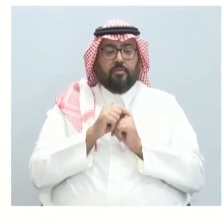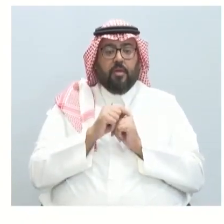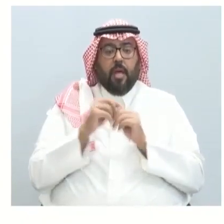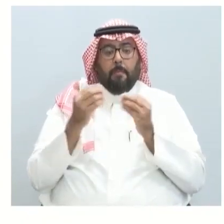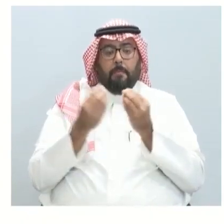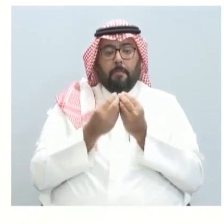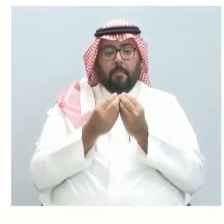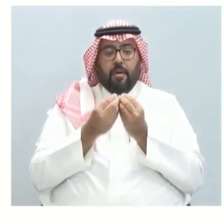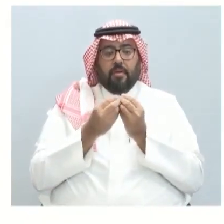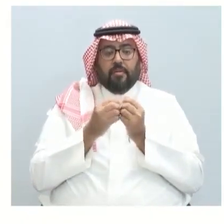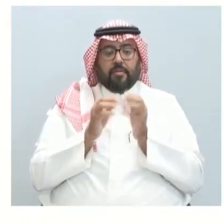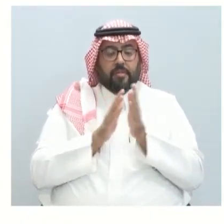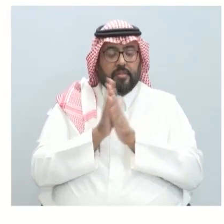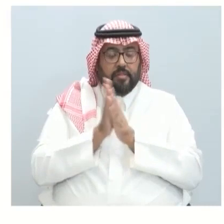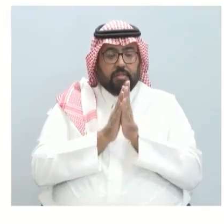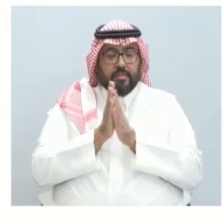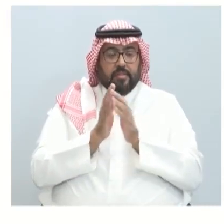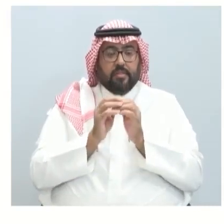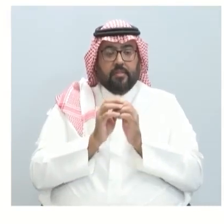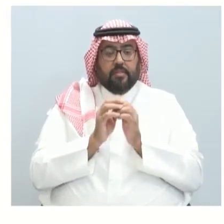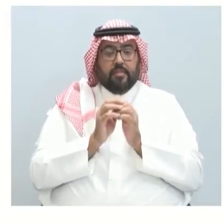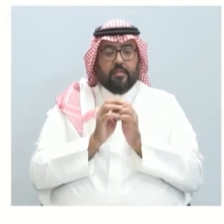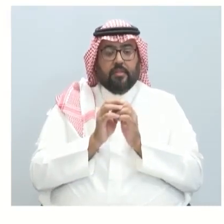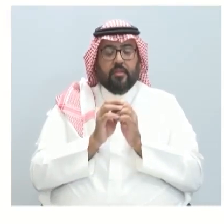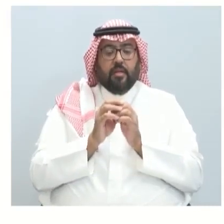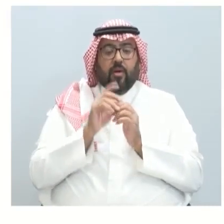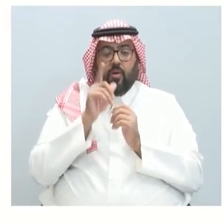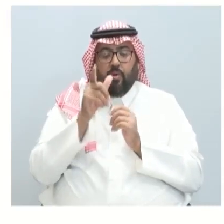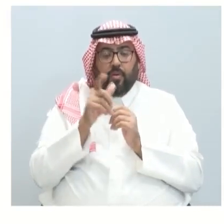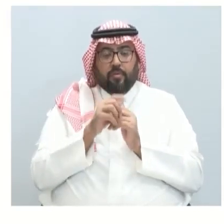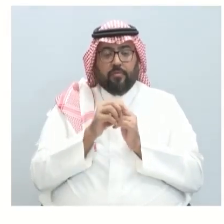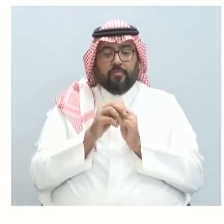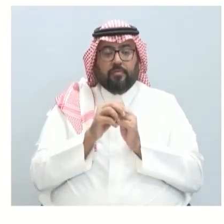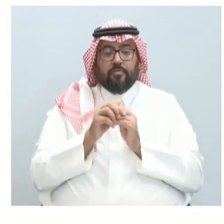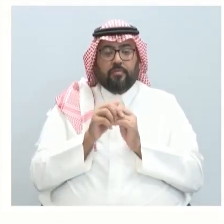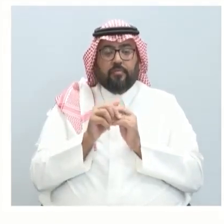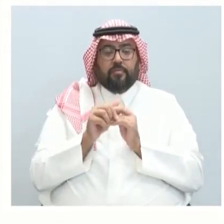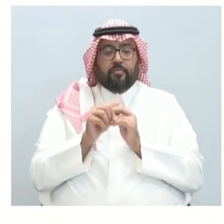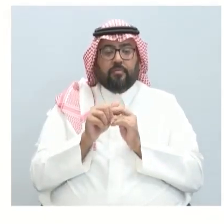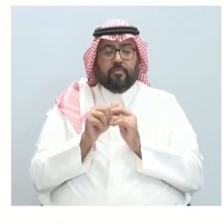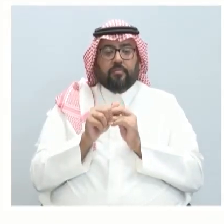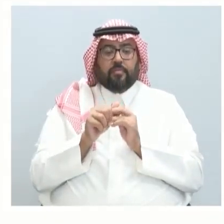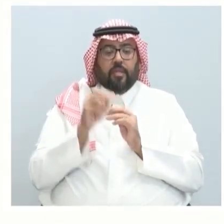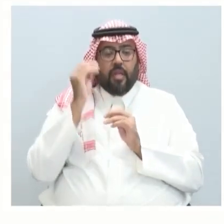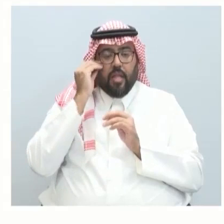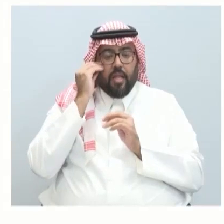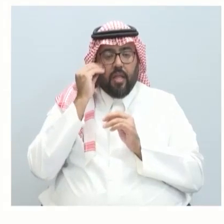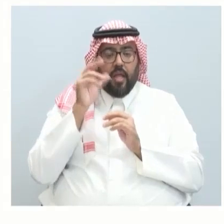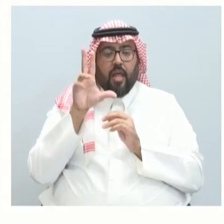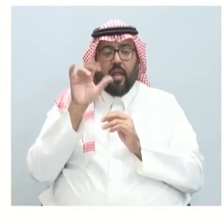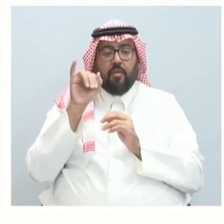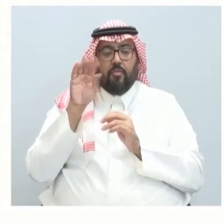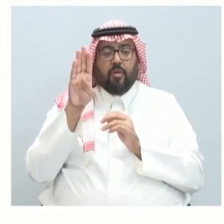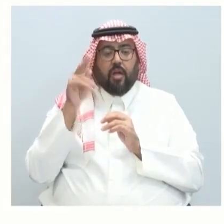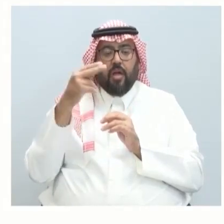مع هذا الاستعداد وقبل ان نبدا به نقول بارك الله فيكم لدينا هنا اتعرف المكعب